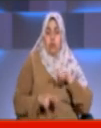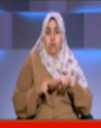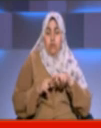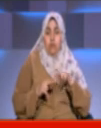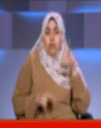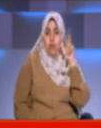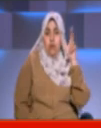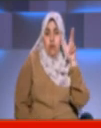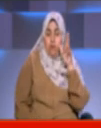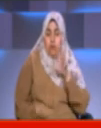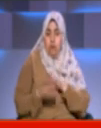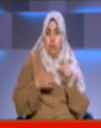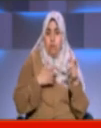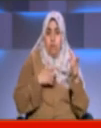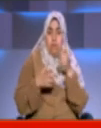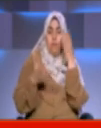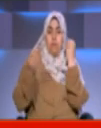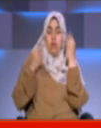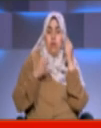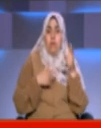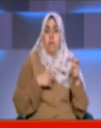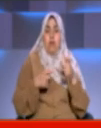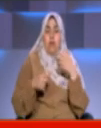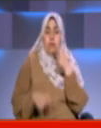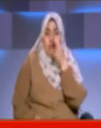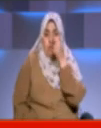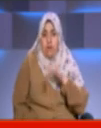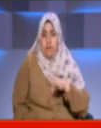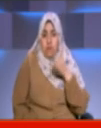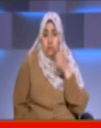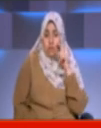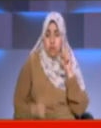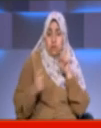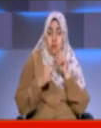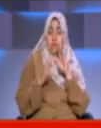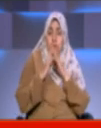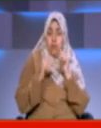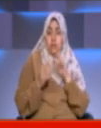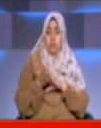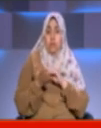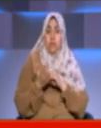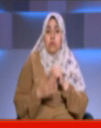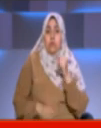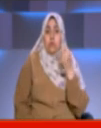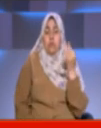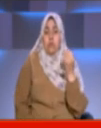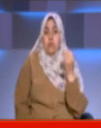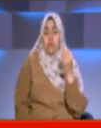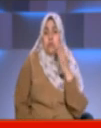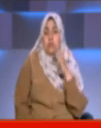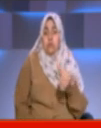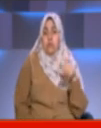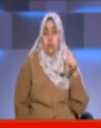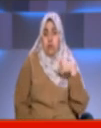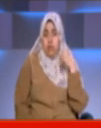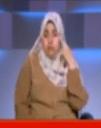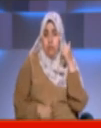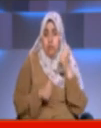وحرب المعلومات والعمليات النفسية التي تتعرض لها مصر منذ 30 يونيو. وأنا